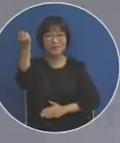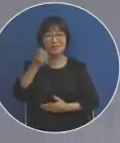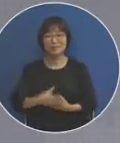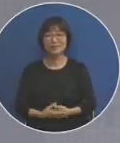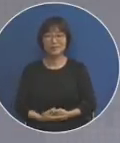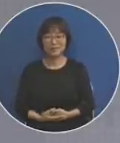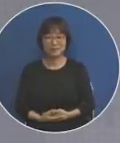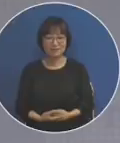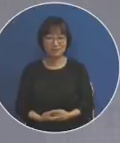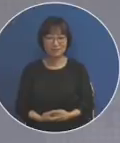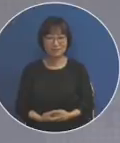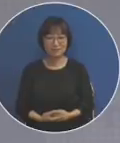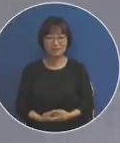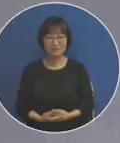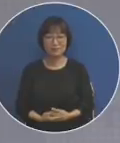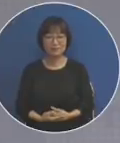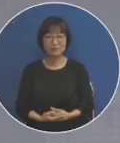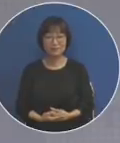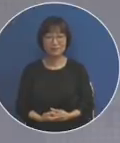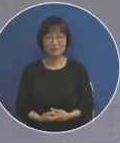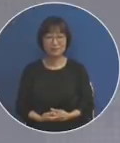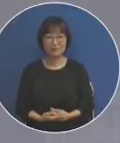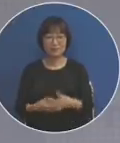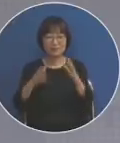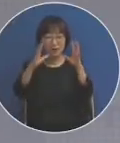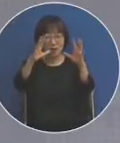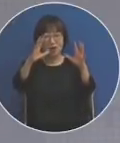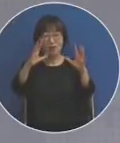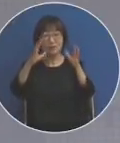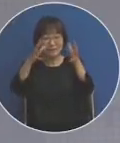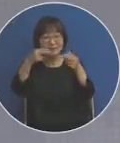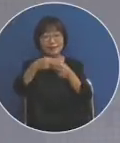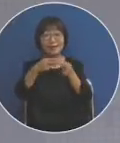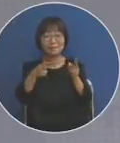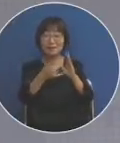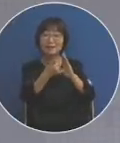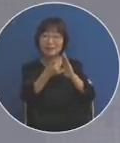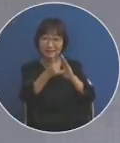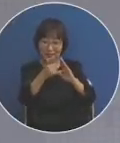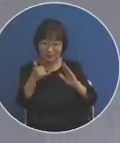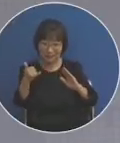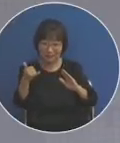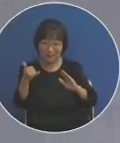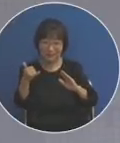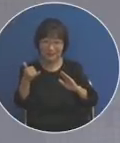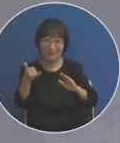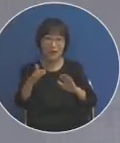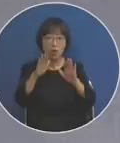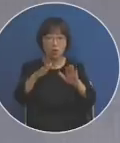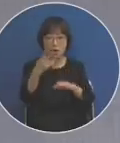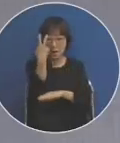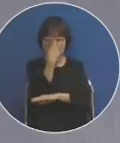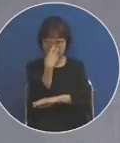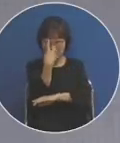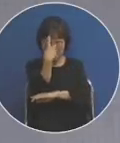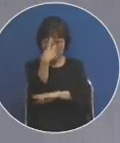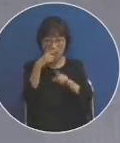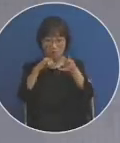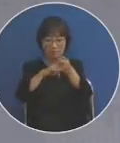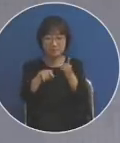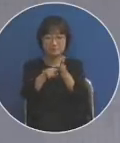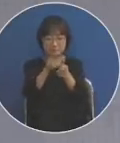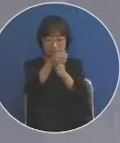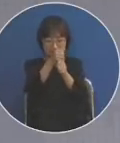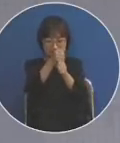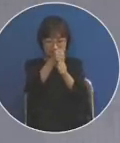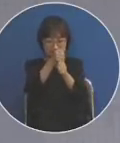receiving that blessing is the greatest blessing. 전 세계 우리 가족들 오늘 파수꾼의 언약 잡는 귀한 날이 되기를 주